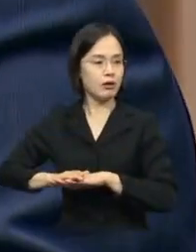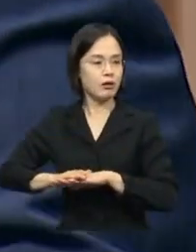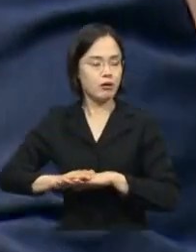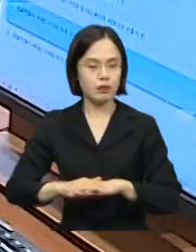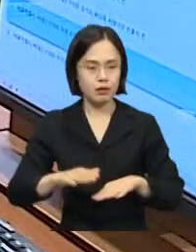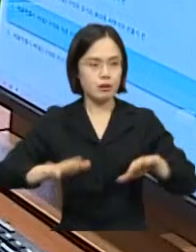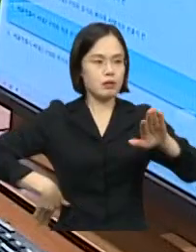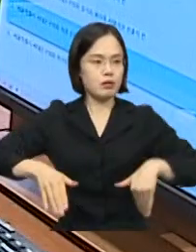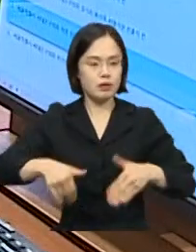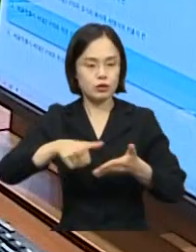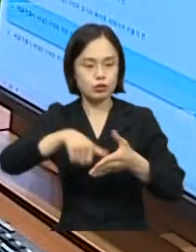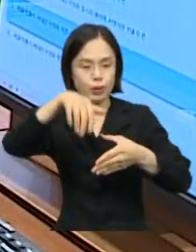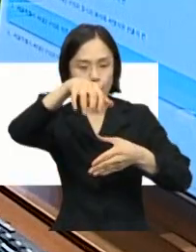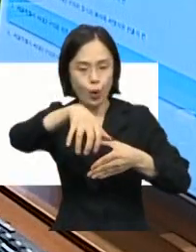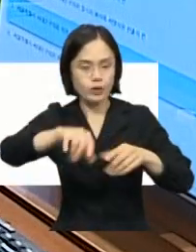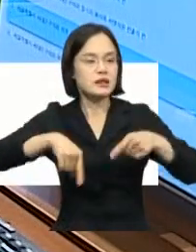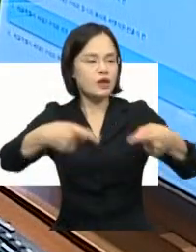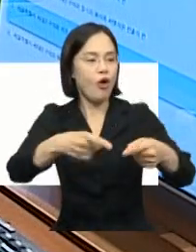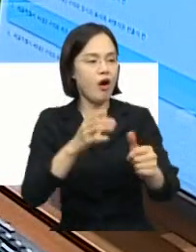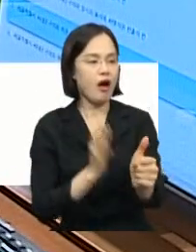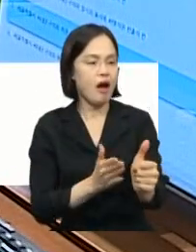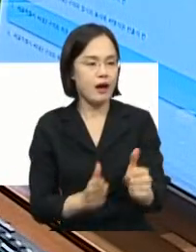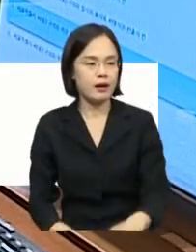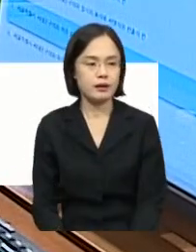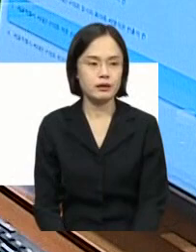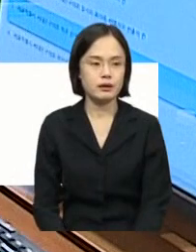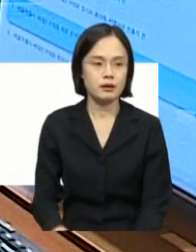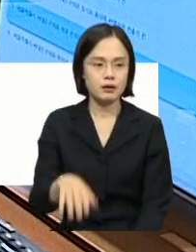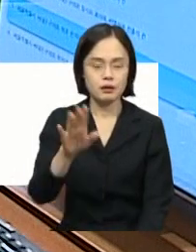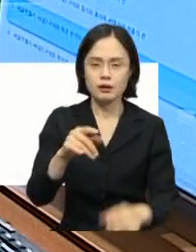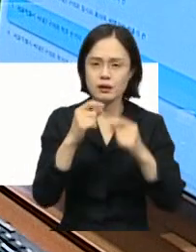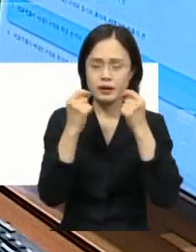했습니다 개인휴대 관을